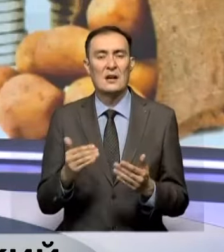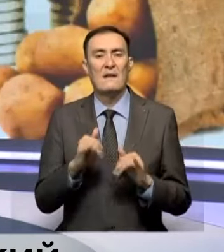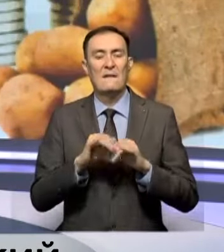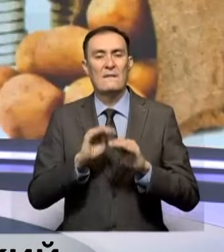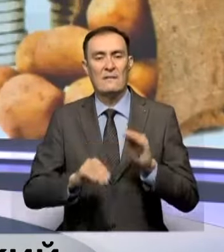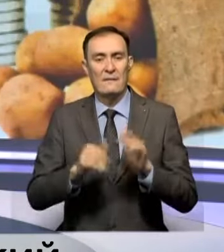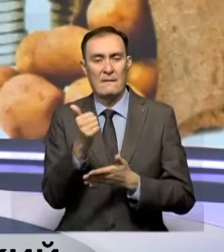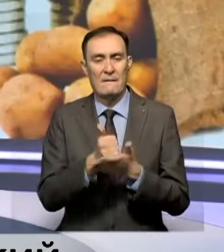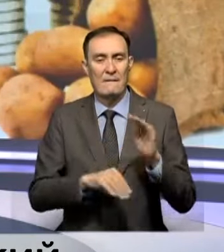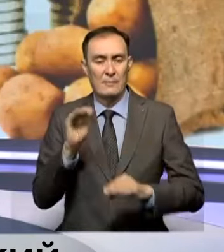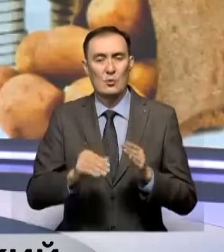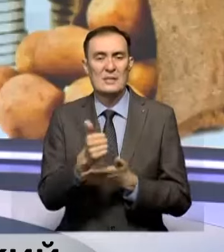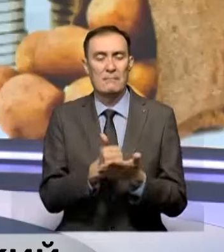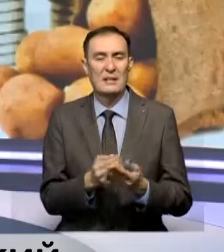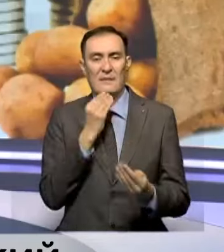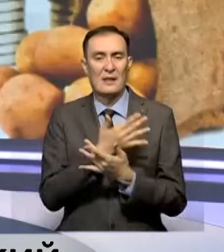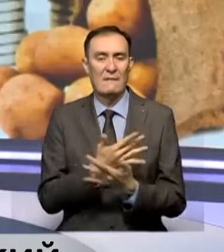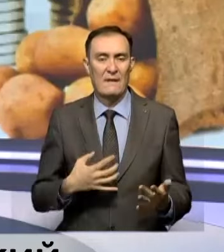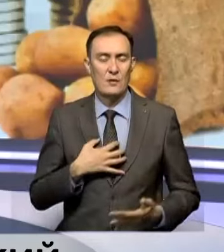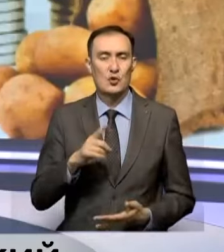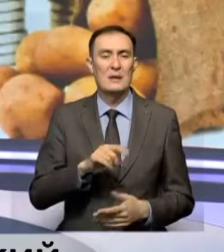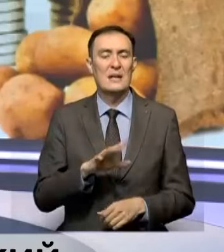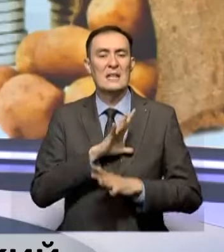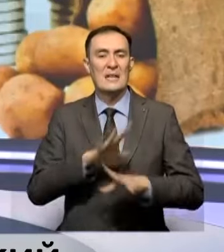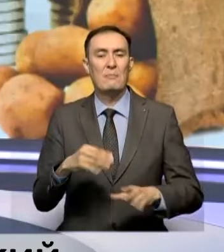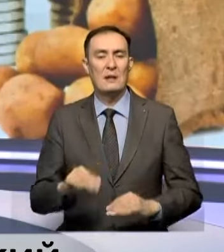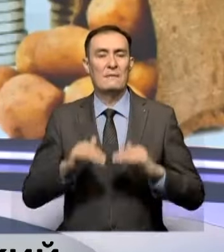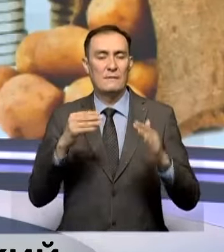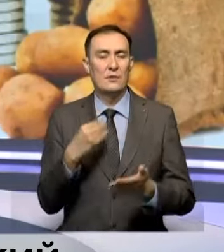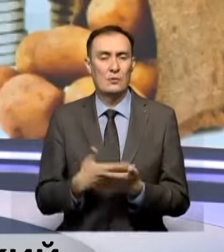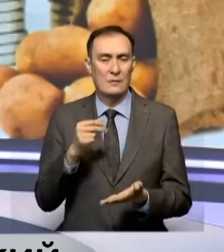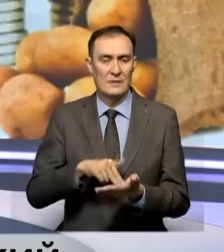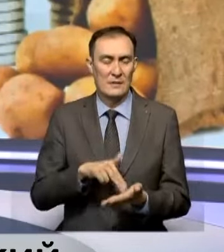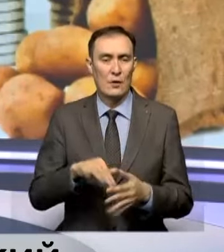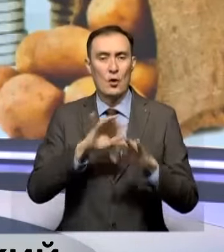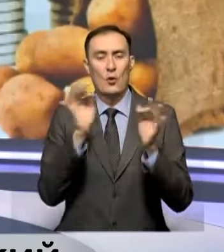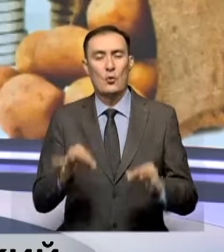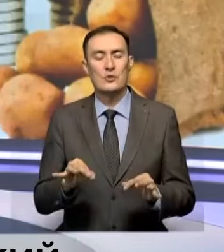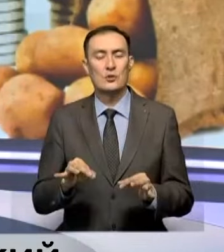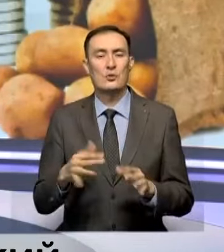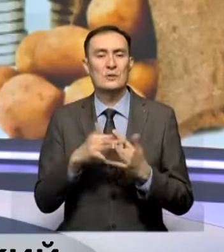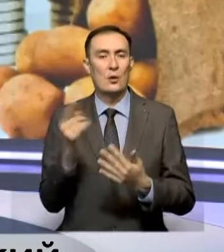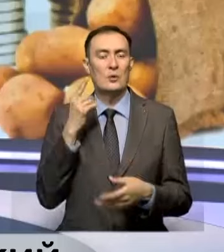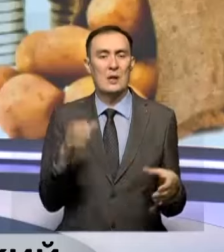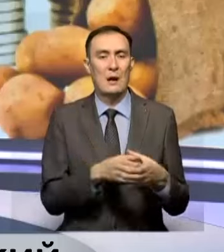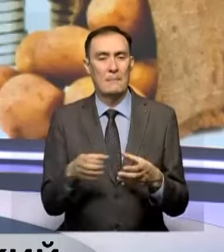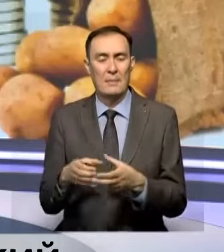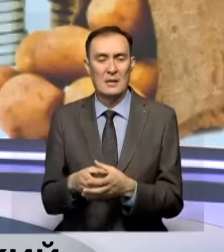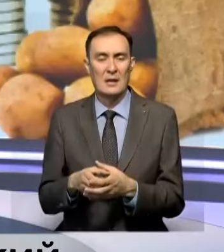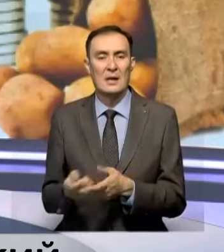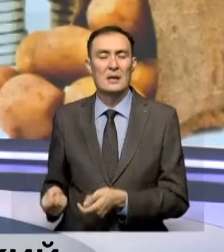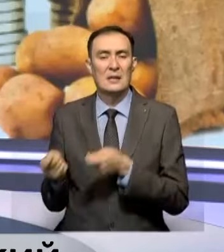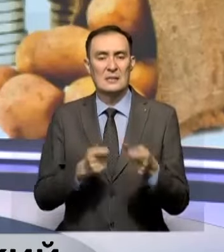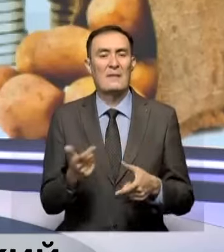формируют запасы социально значимых товаров, чтобы сдержать рост цен в межсезонье. Осенью актюбинские сельхозтоваропроизводители